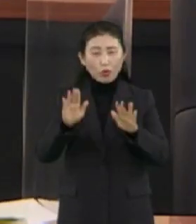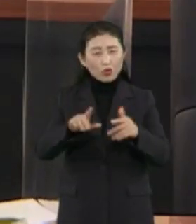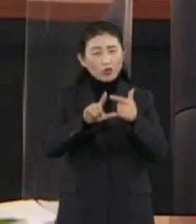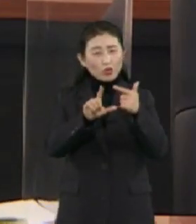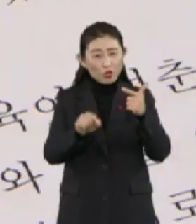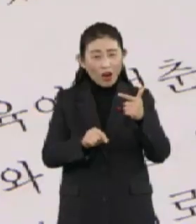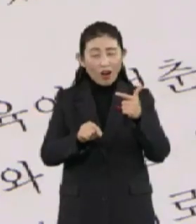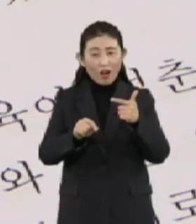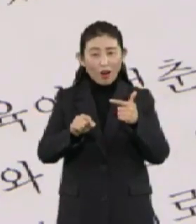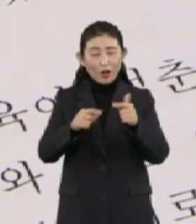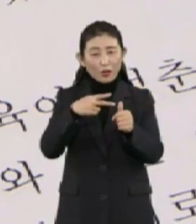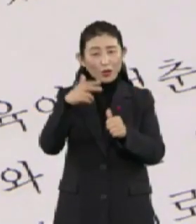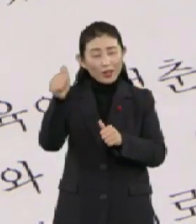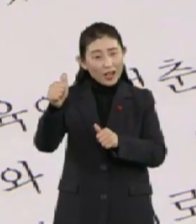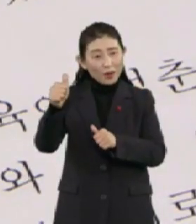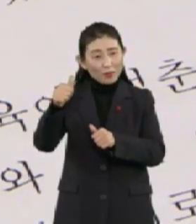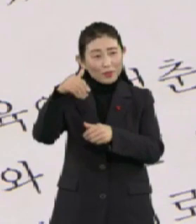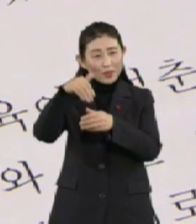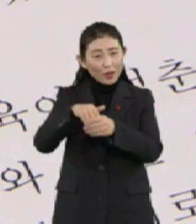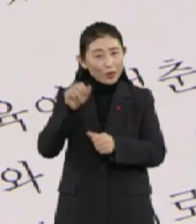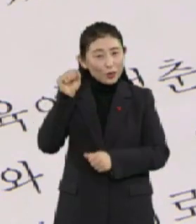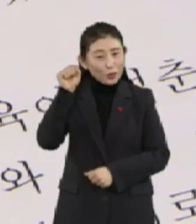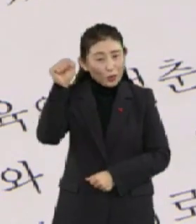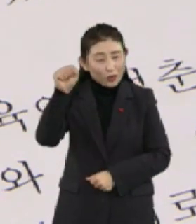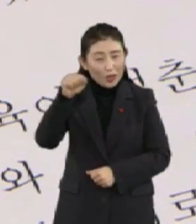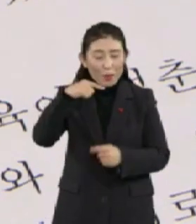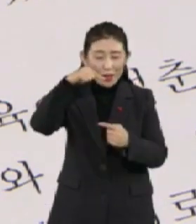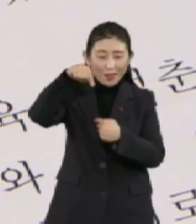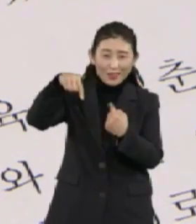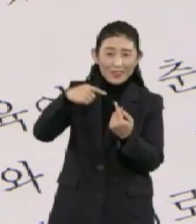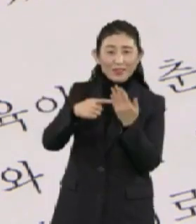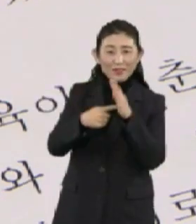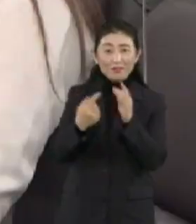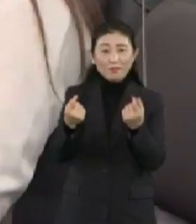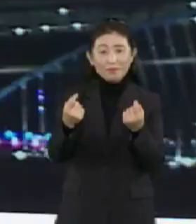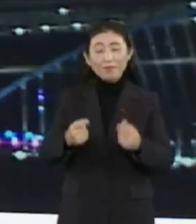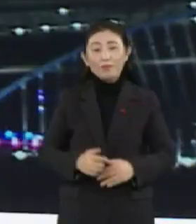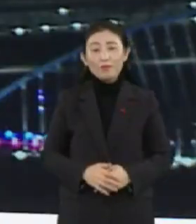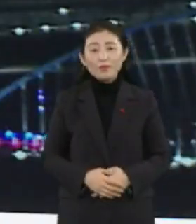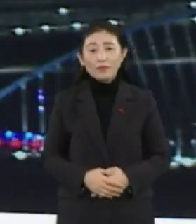6월 교육감 선거 도전 의사를 에둘러 표현했습니다.